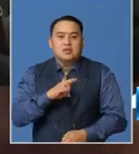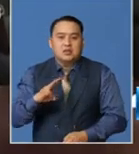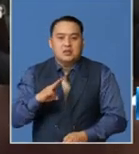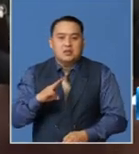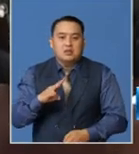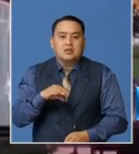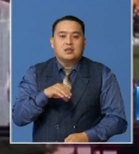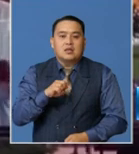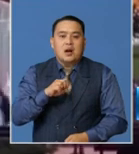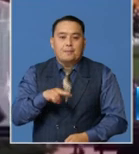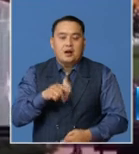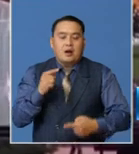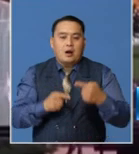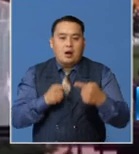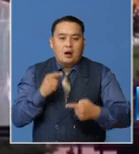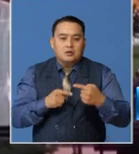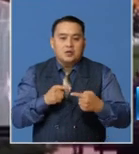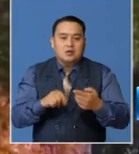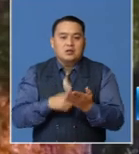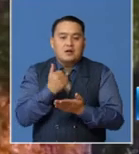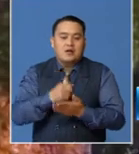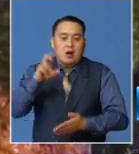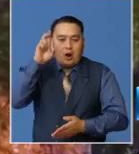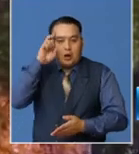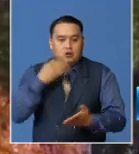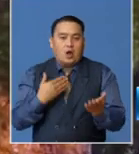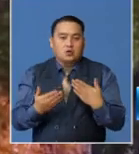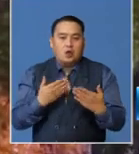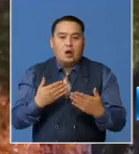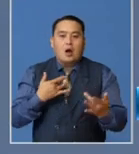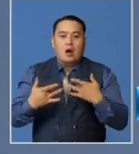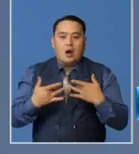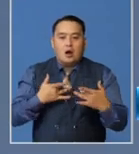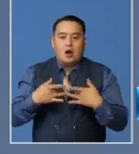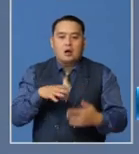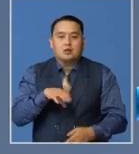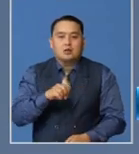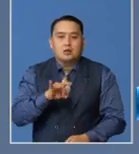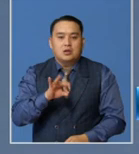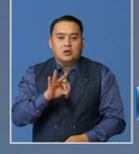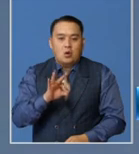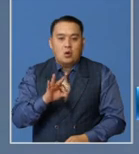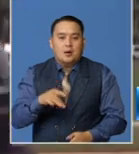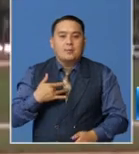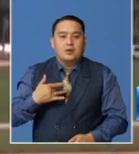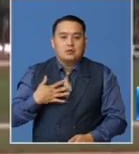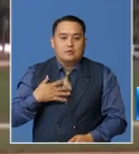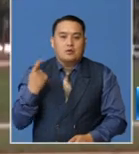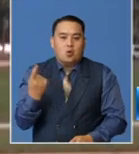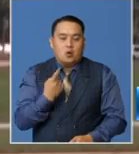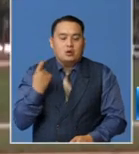президента дональда трампа числу критиков глава государства относят и актера роберта де ниро которому принадлежит